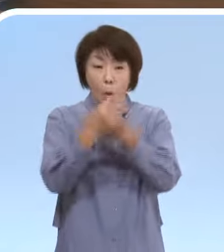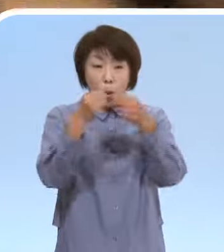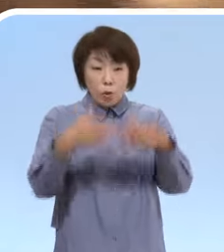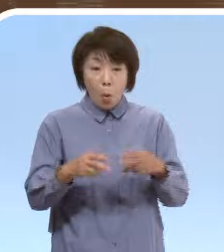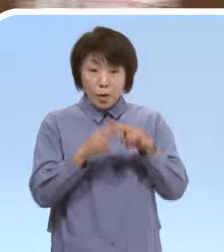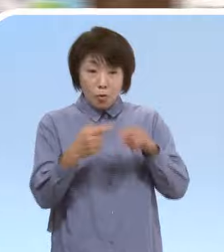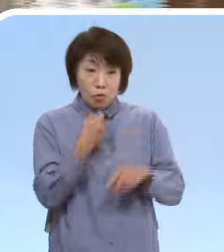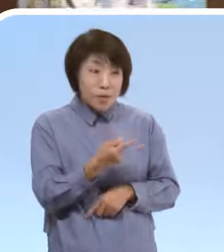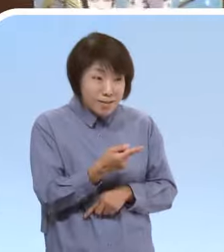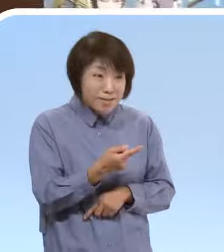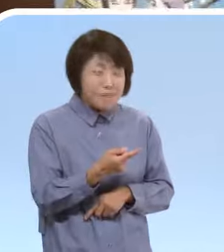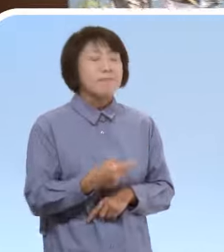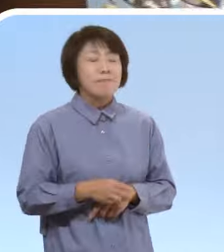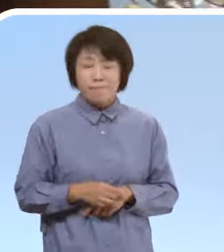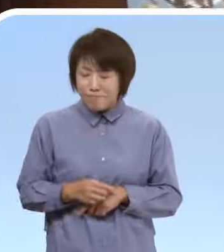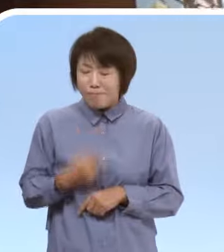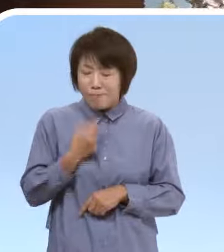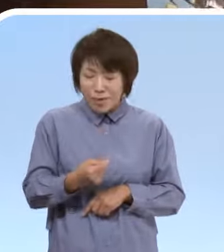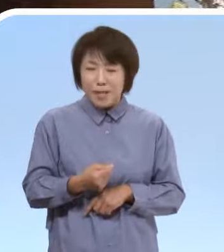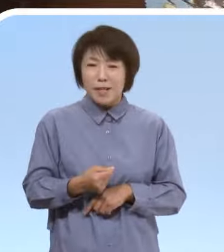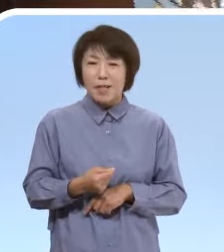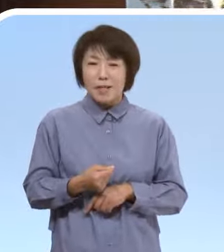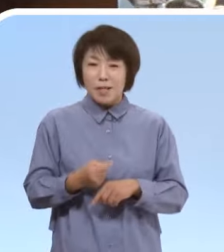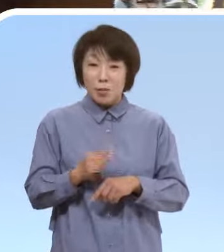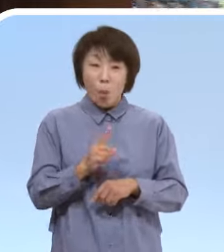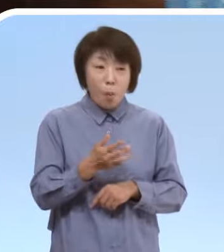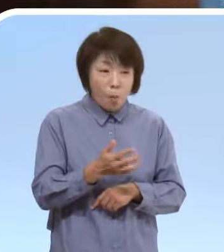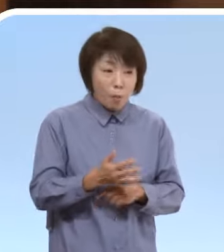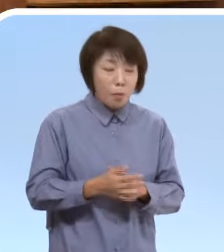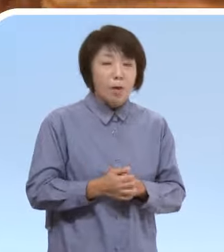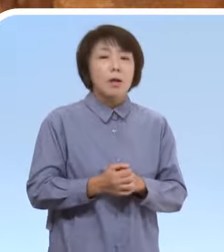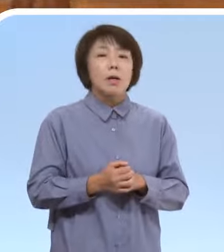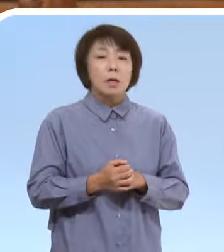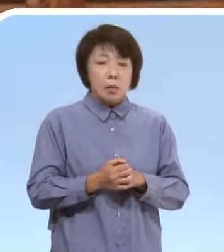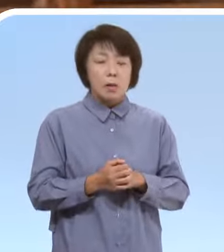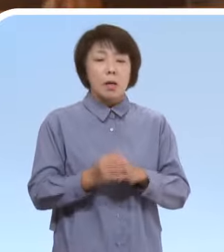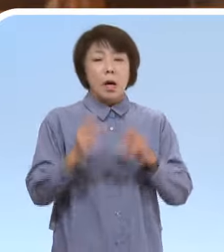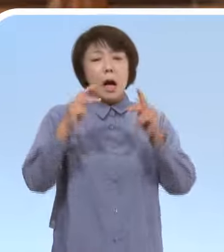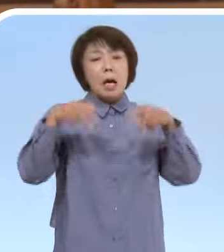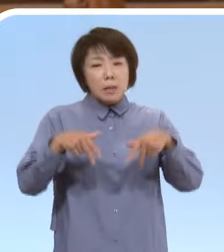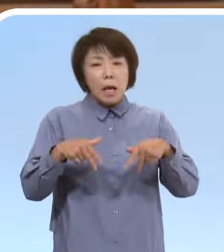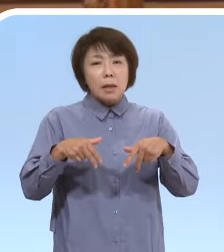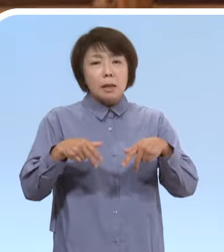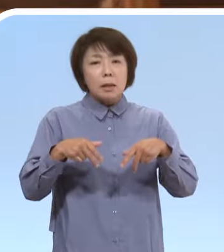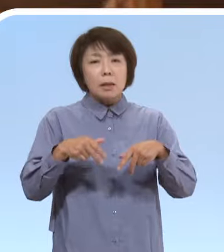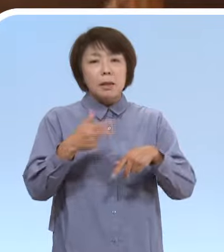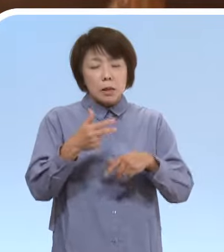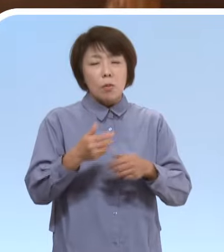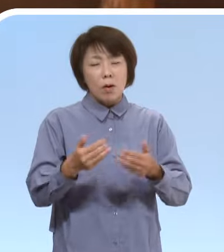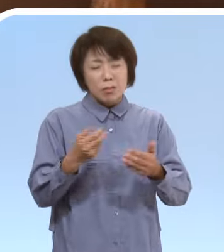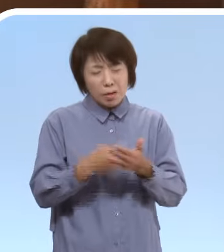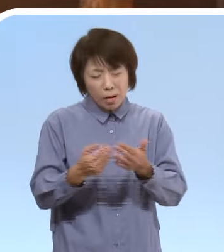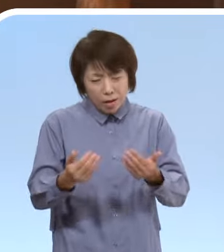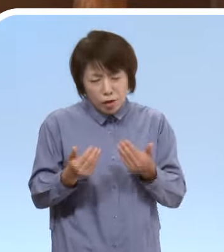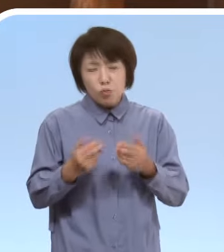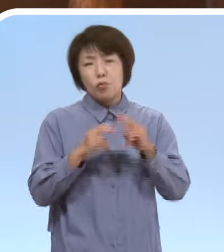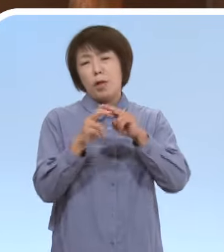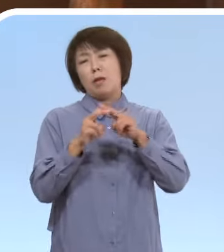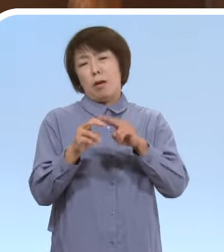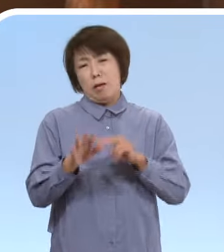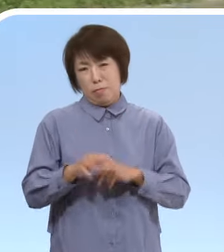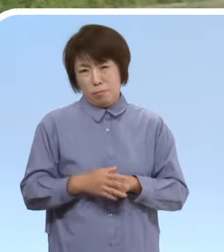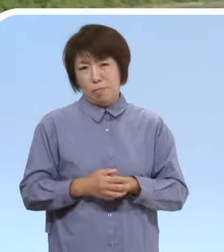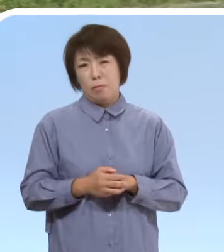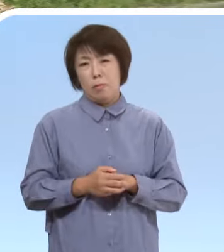ですか？ 大好きですね。 大好き。どんな存在ですかお母さんにとって？ いや、もう西市にはなくてはならない鉄道です